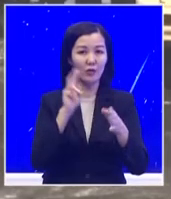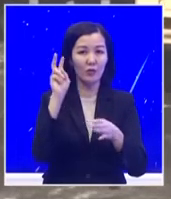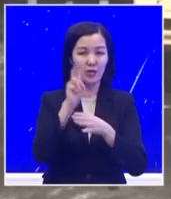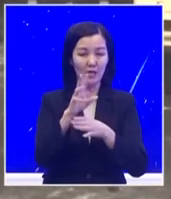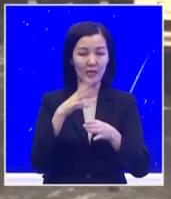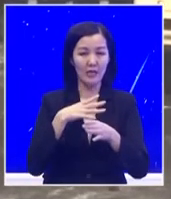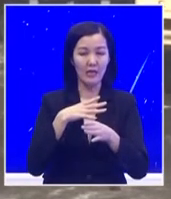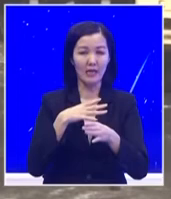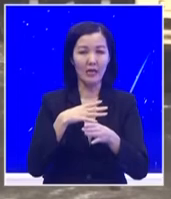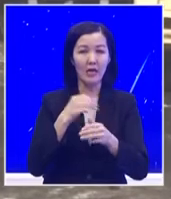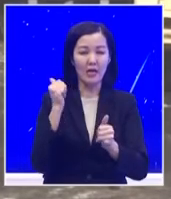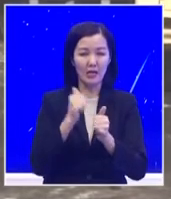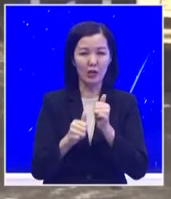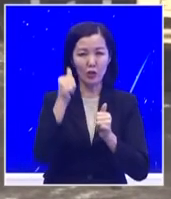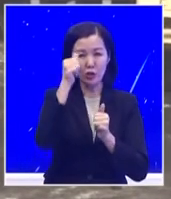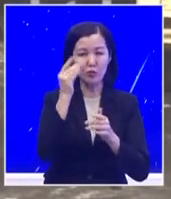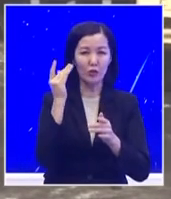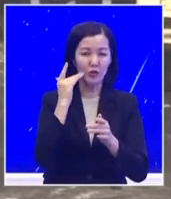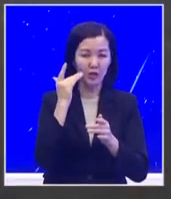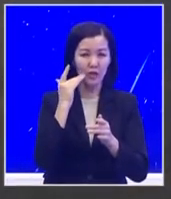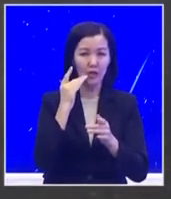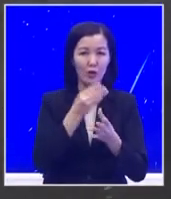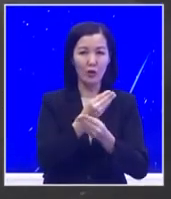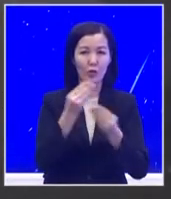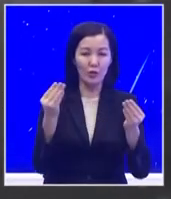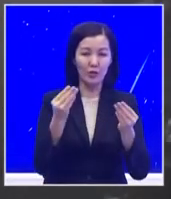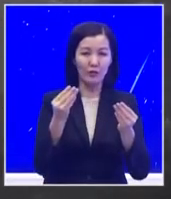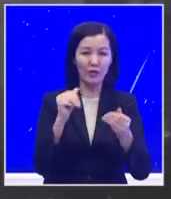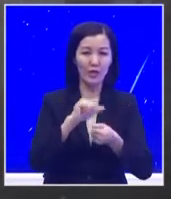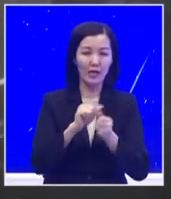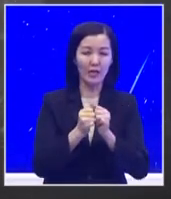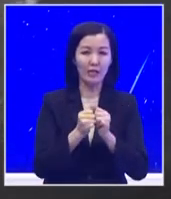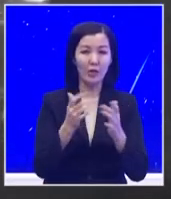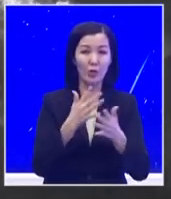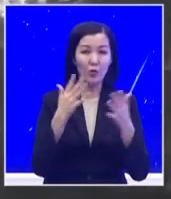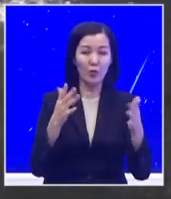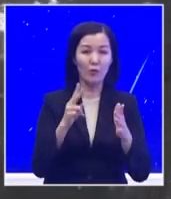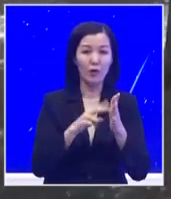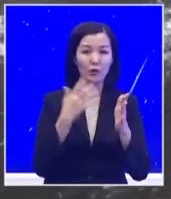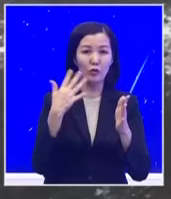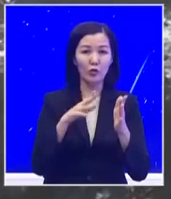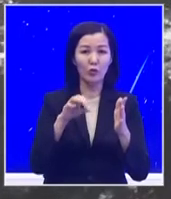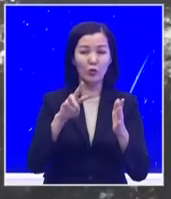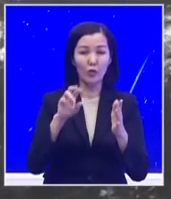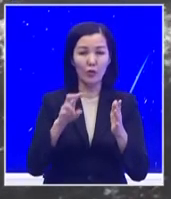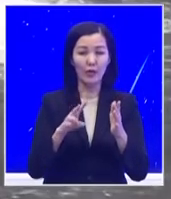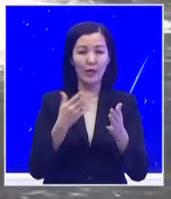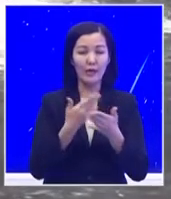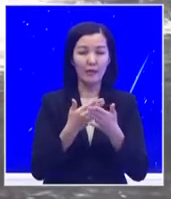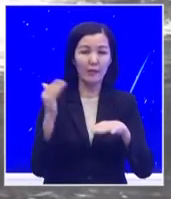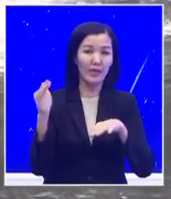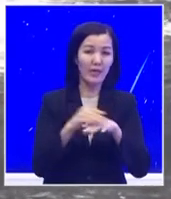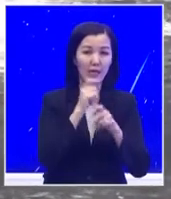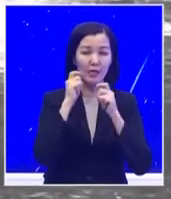ағылуда. Бұл жылдағы дәстүр. Тек биыл үлестіріп жатқан қатты отынның көлемі көп. 750 тоннадан асады. Игі іс